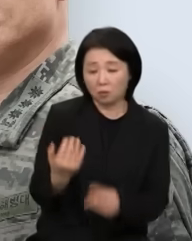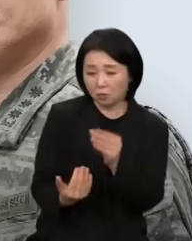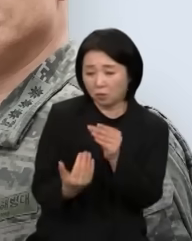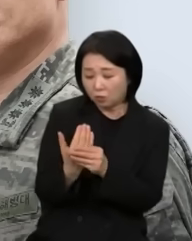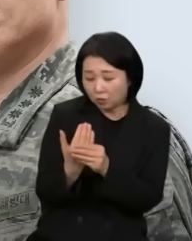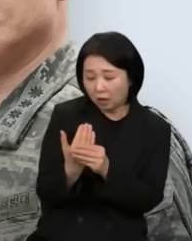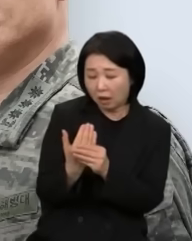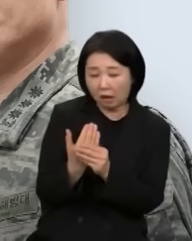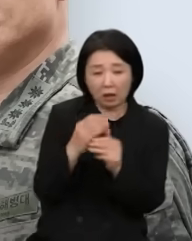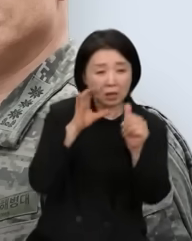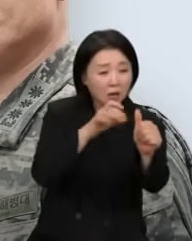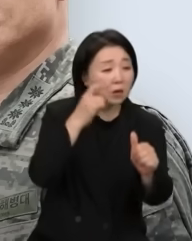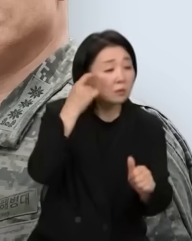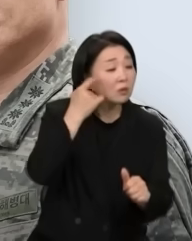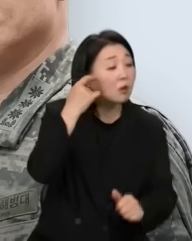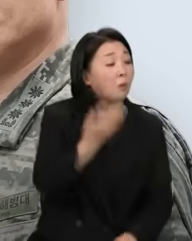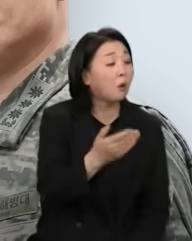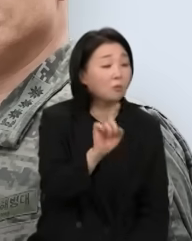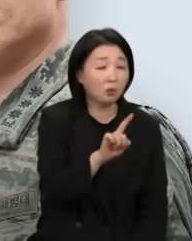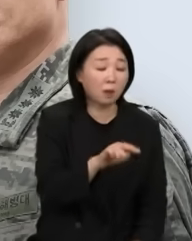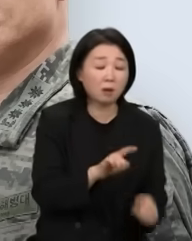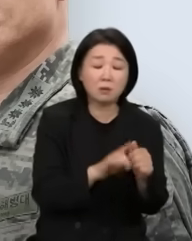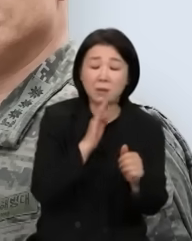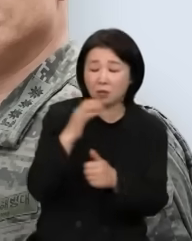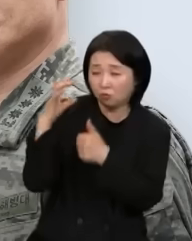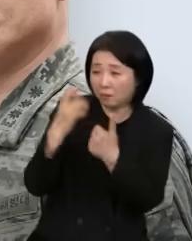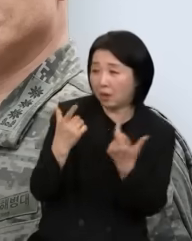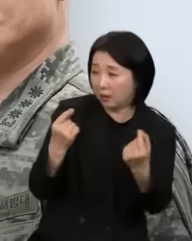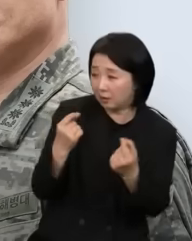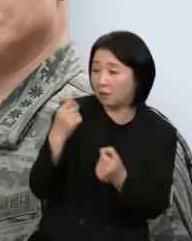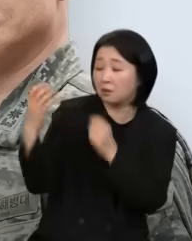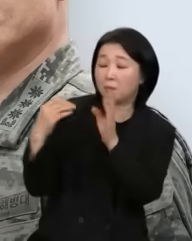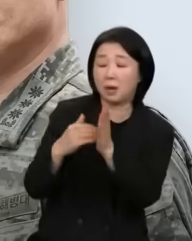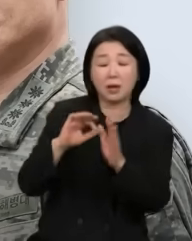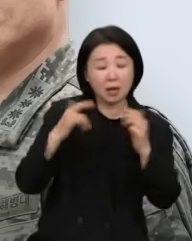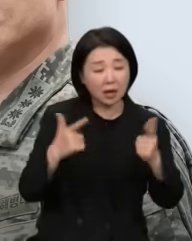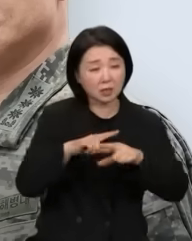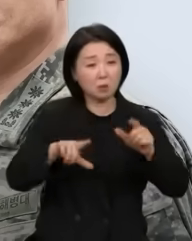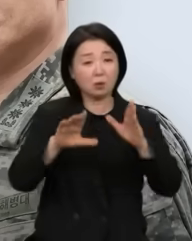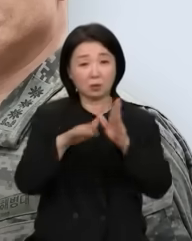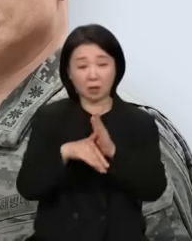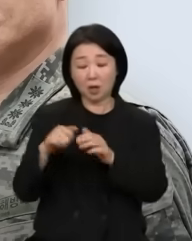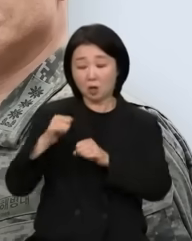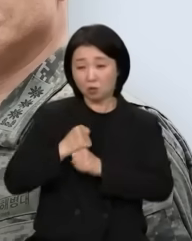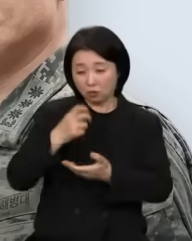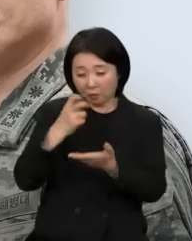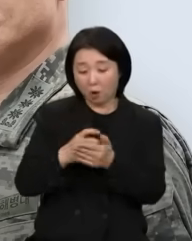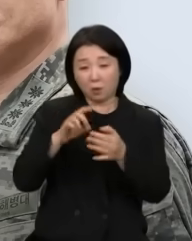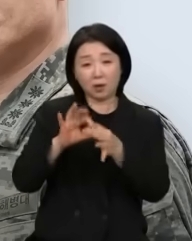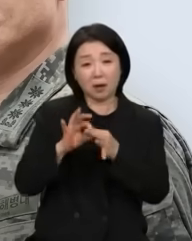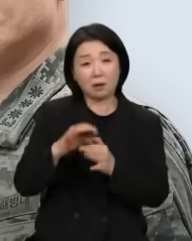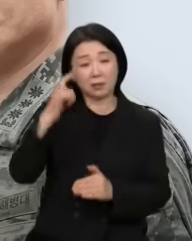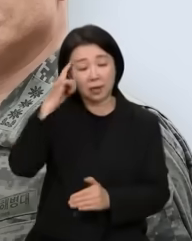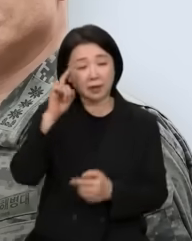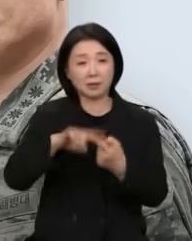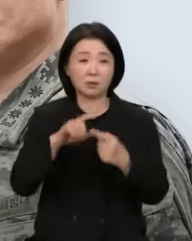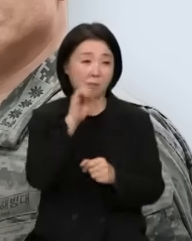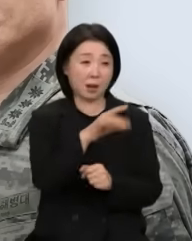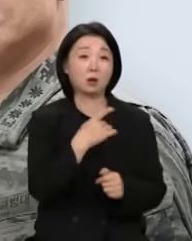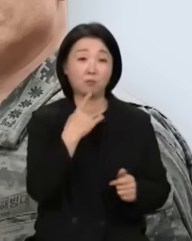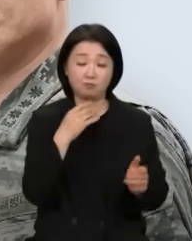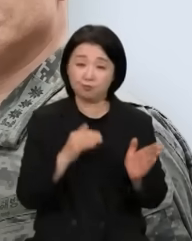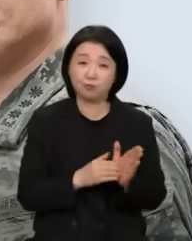개입한다고 느끼시냐고 물었고 박 단장이 그렇다고 답하자 아니다, 평소 군사법원법에 대해 갖고 있던 생각을 말한